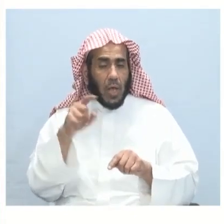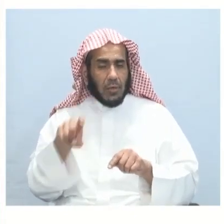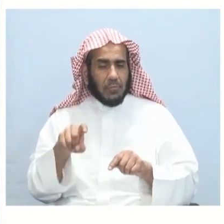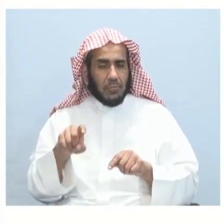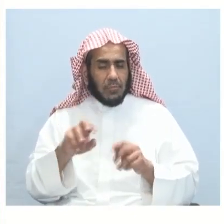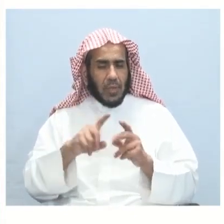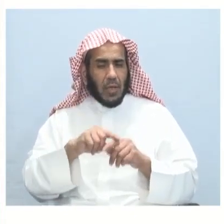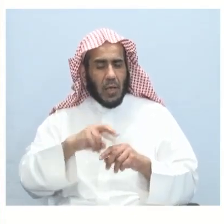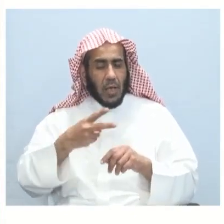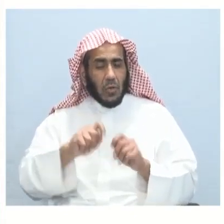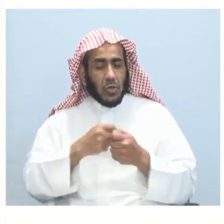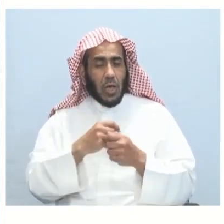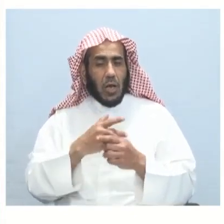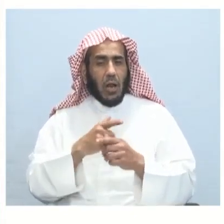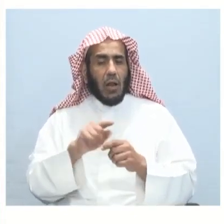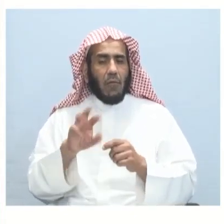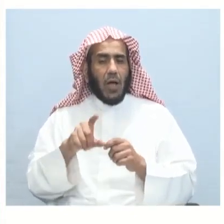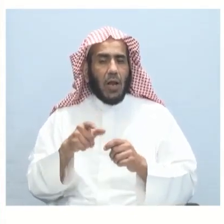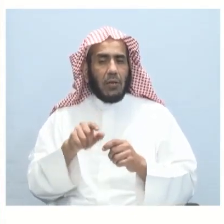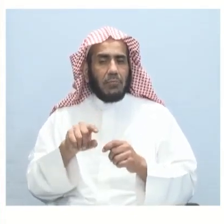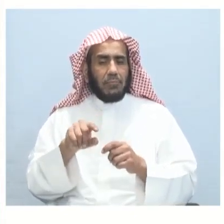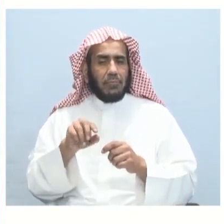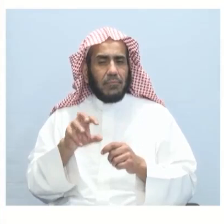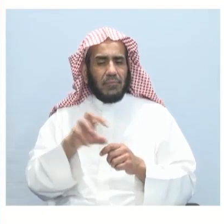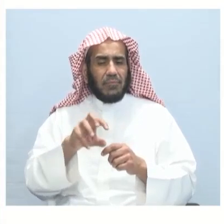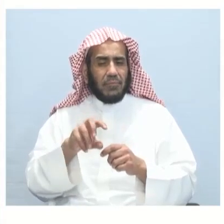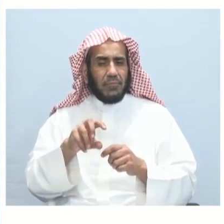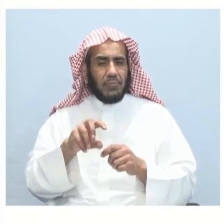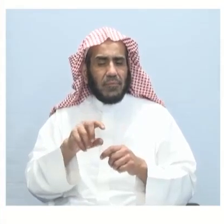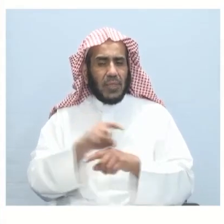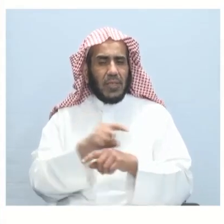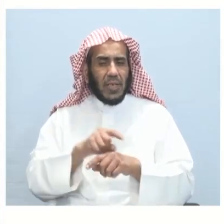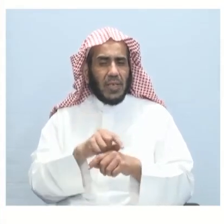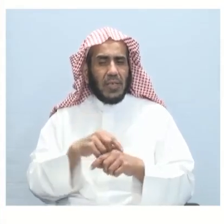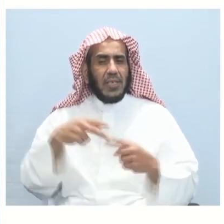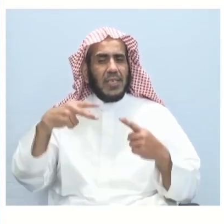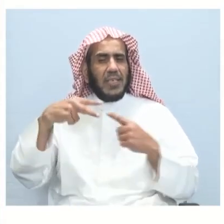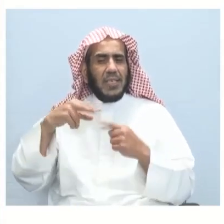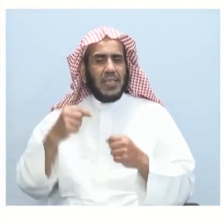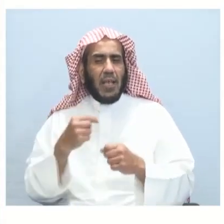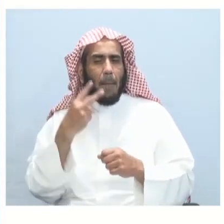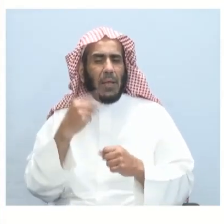تغير شكل الفاره الى شكل السهمين